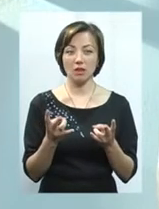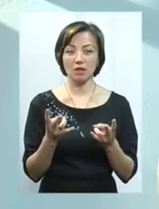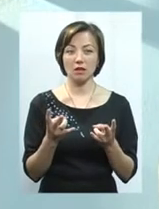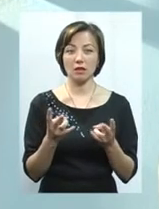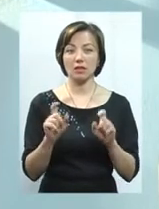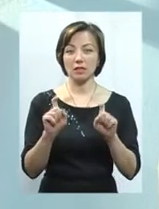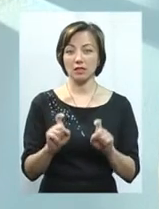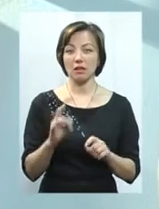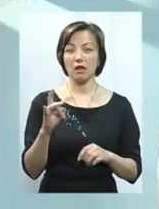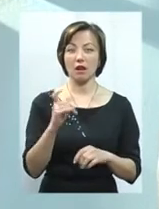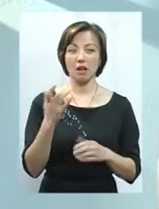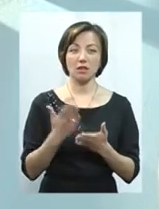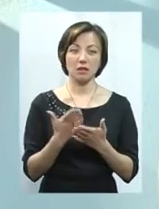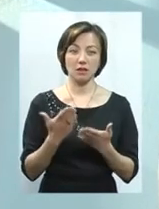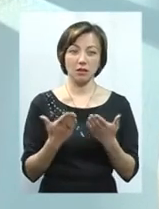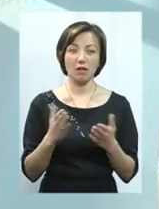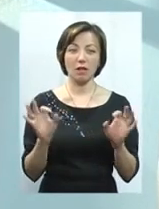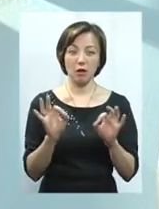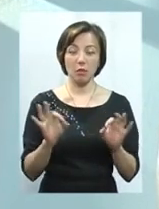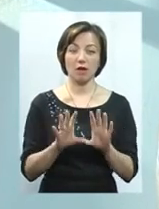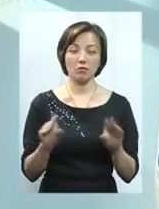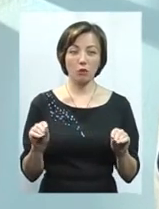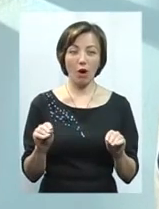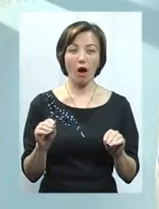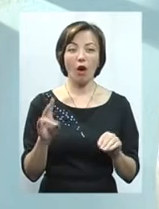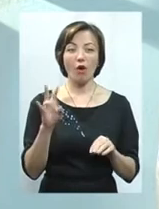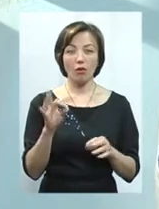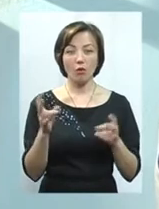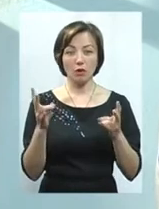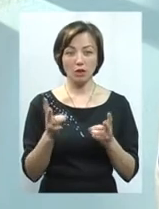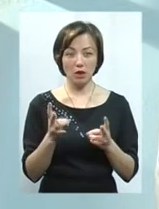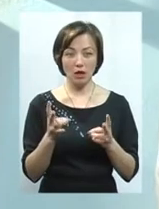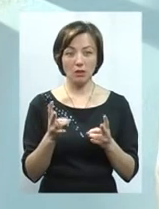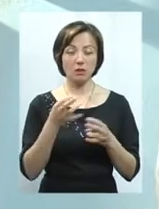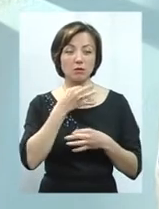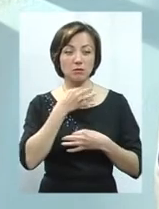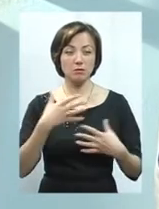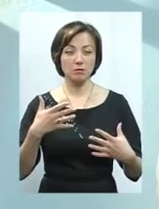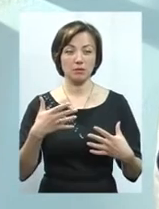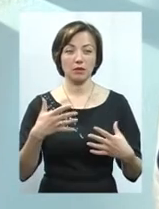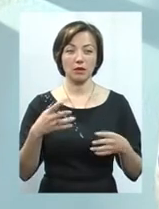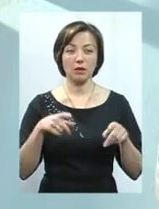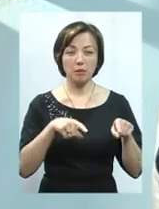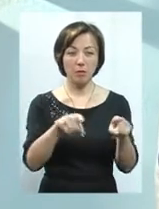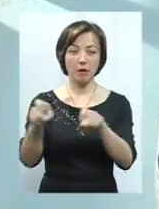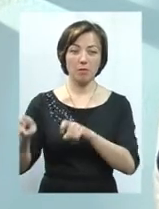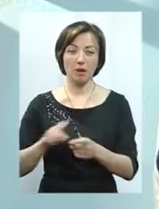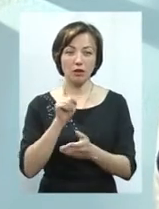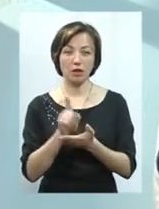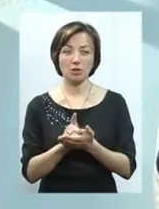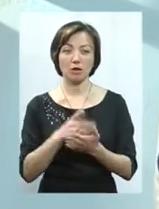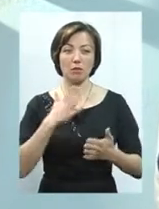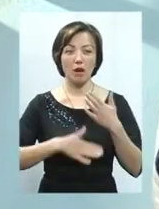села раз, если живот не болит, и все нормально, выгулялась на том деле. Но ее надо же спустить с поводка. Она же должна поноситься,